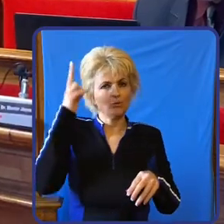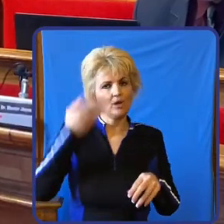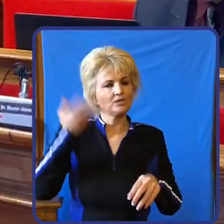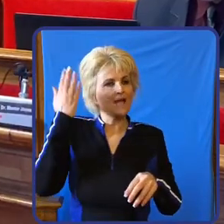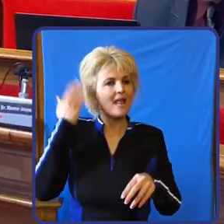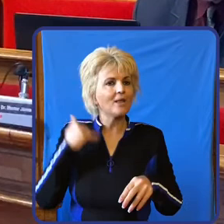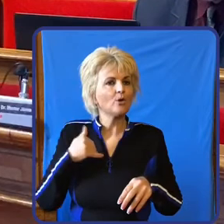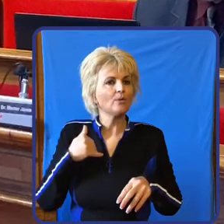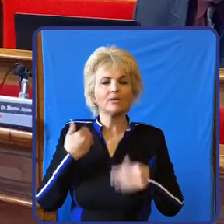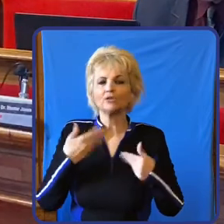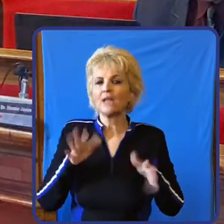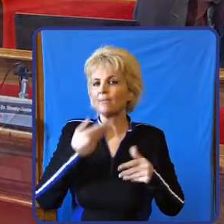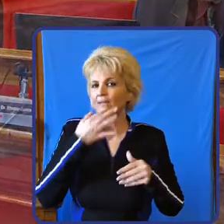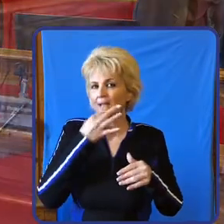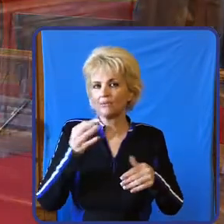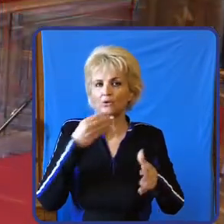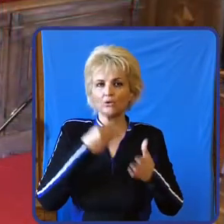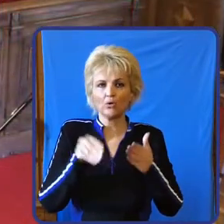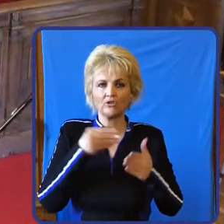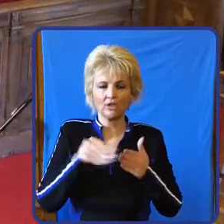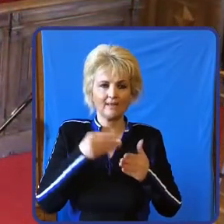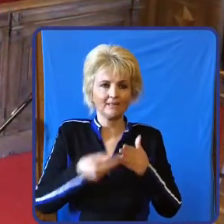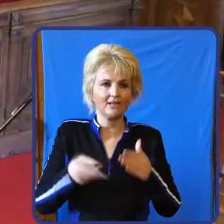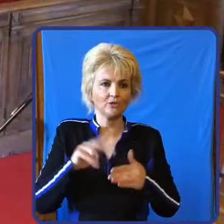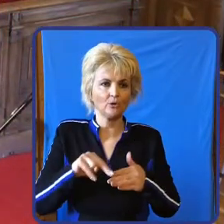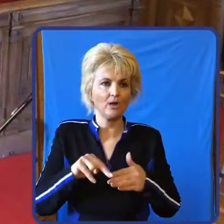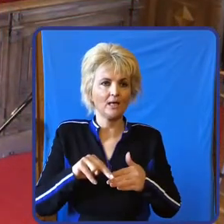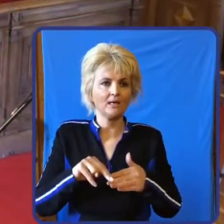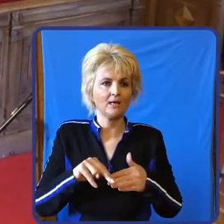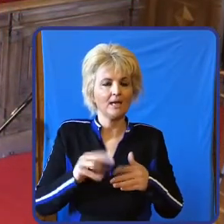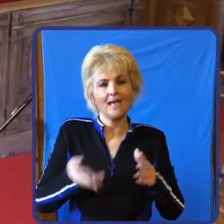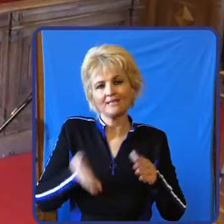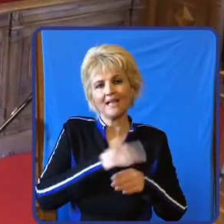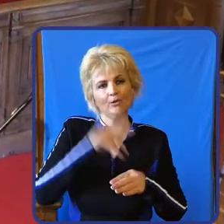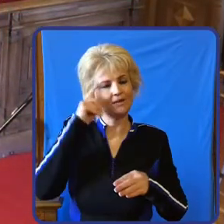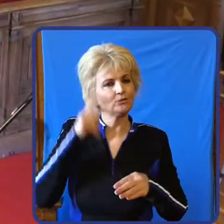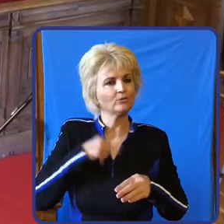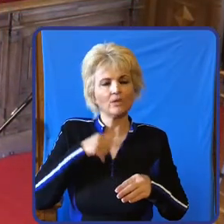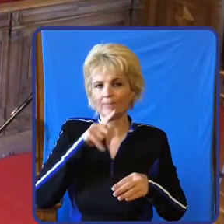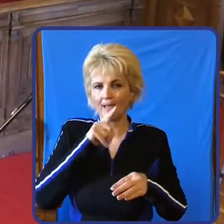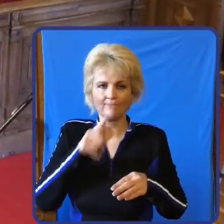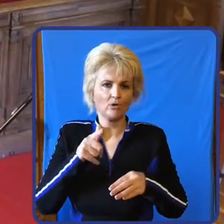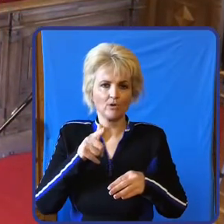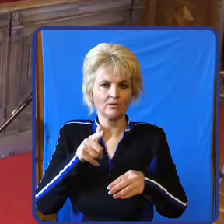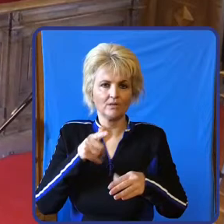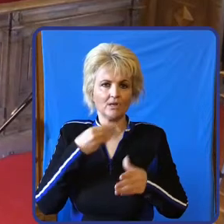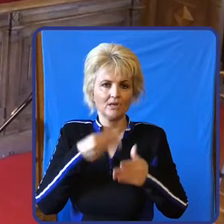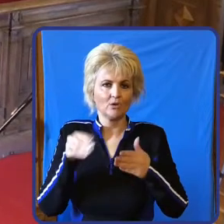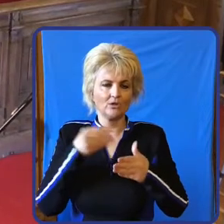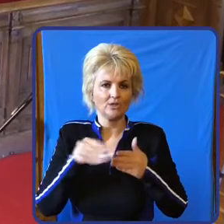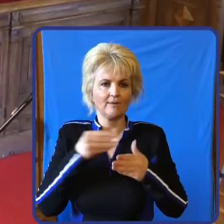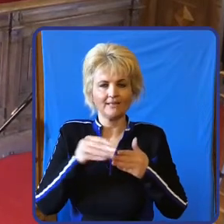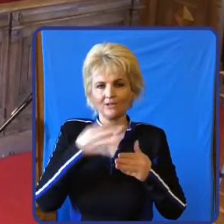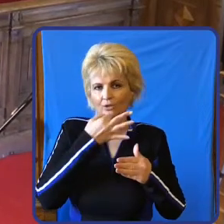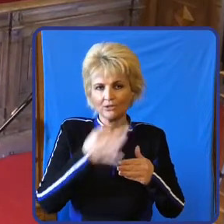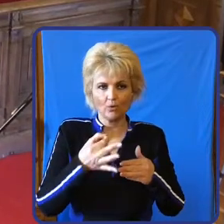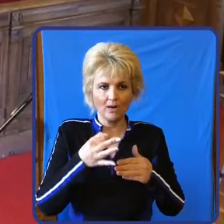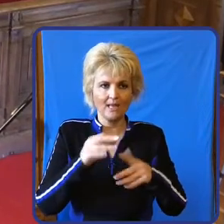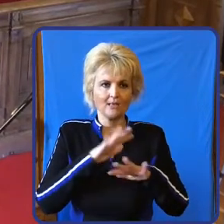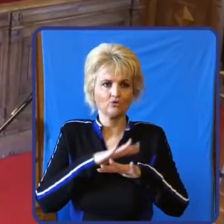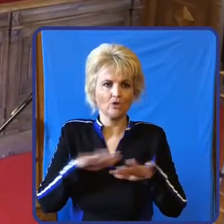egy mukkot se szólt a költségvetésről, és ezt én előre tudtam, hogy nem fog a költségvetésről szólni,